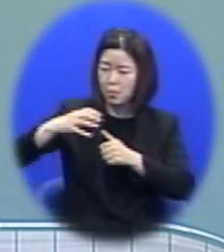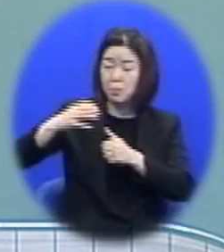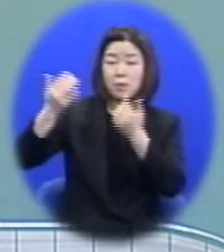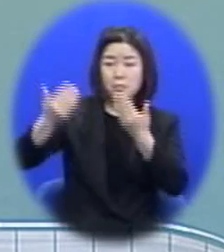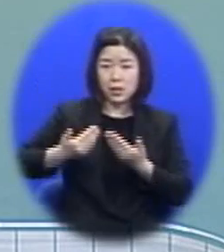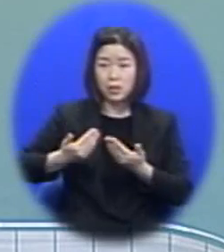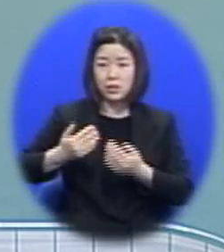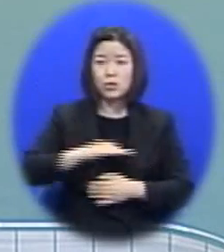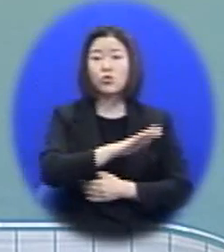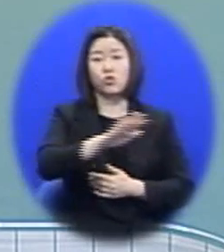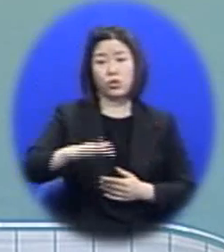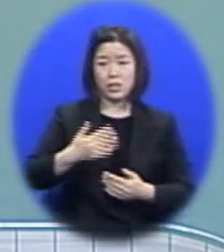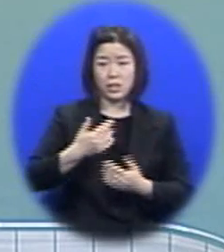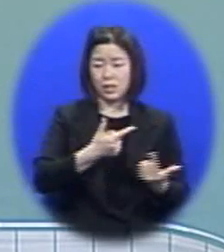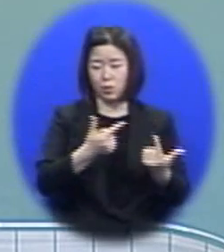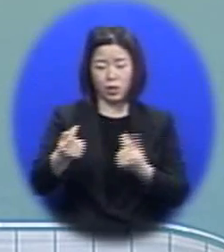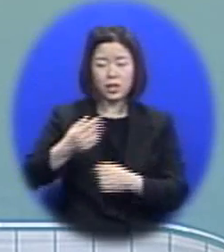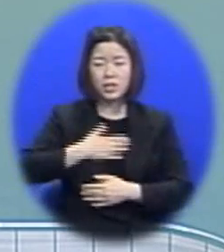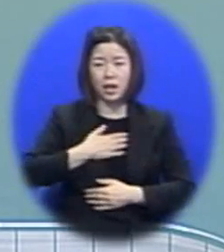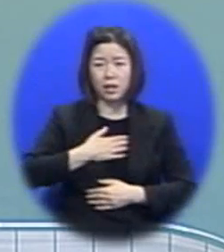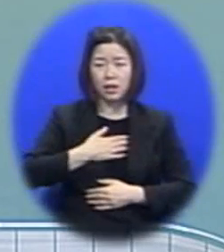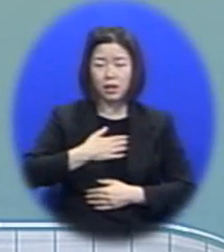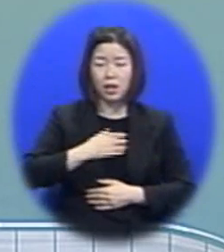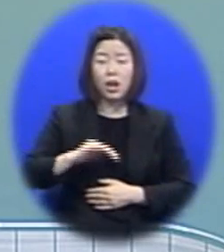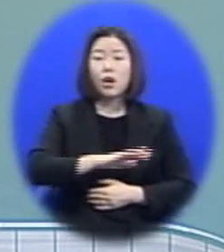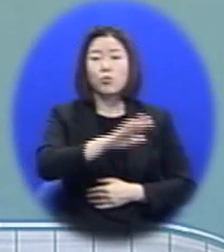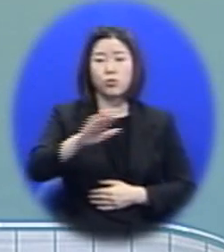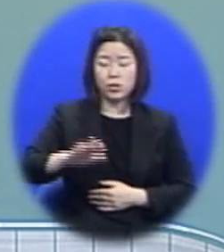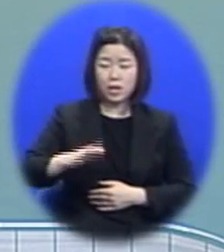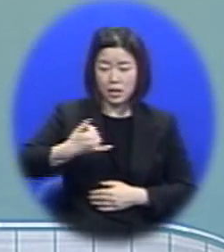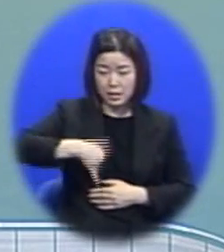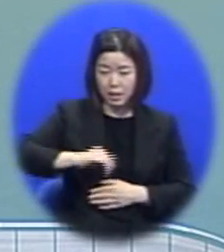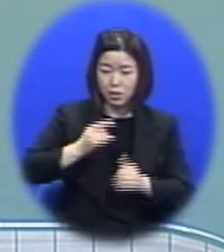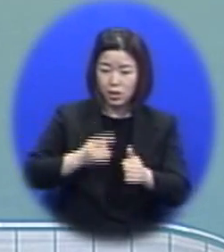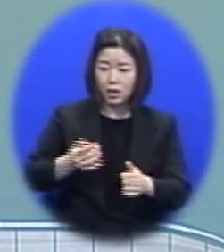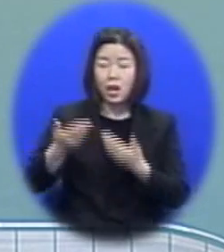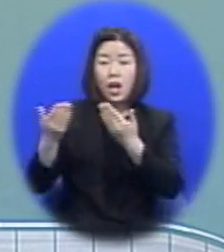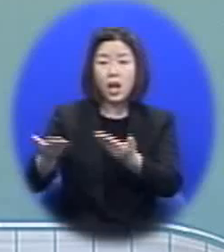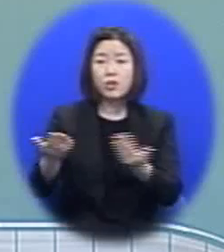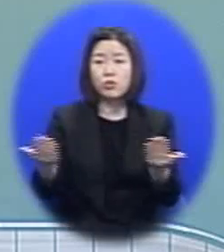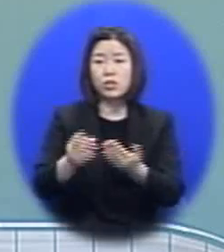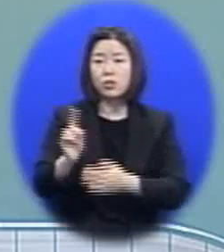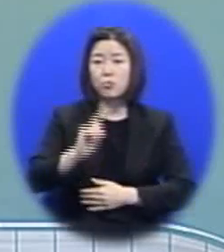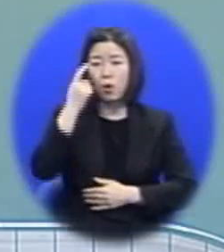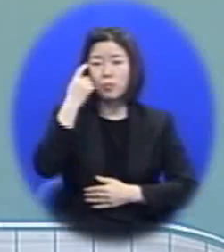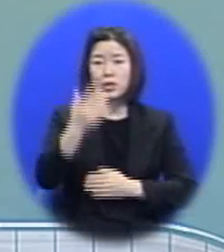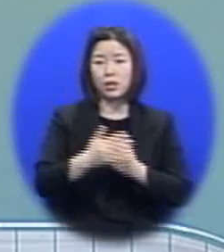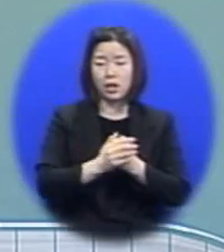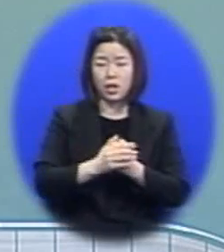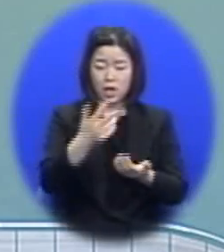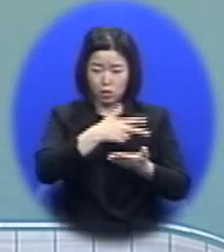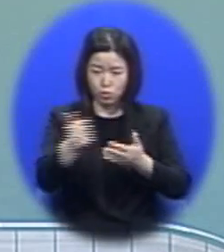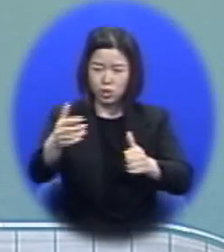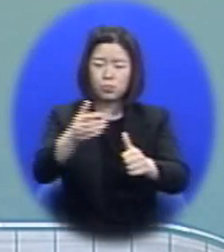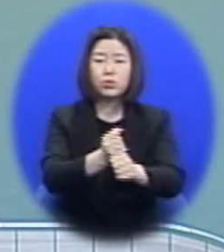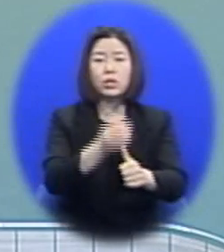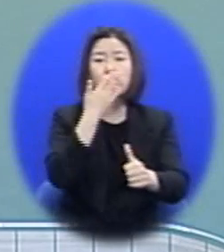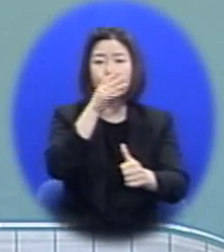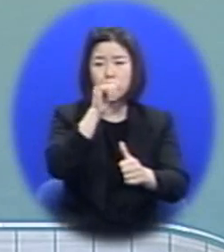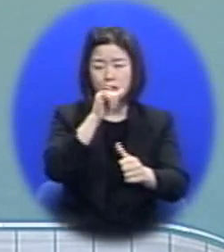알잖아요 그럼 우리가 우리 자녀들에게 해 줘야 될 일이 뭡니까 주님을 붙잡을 수 있게 해 줘야